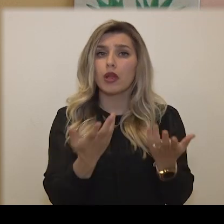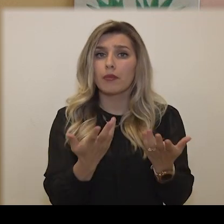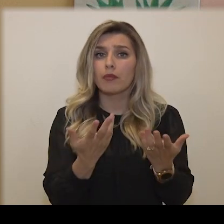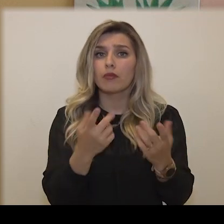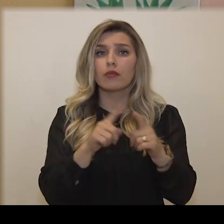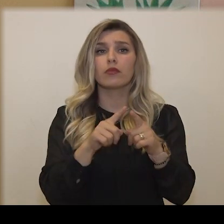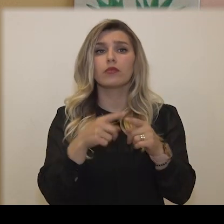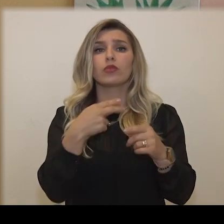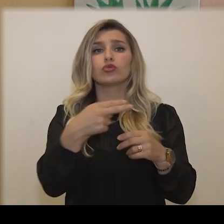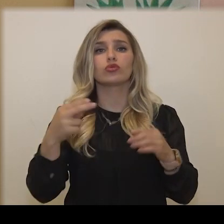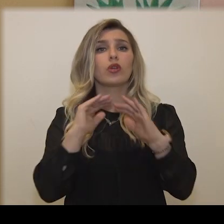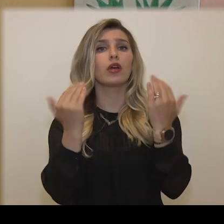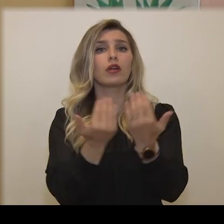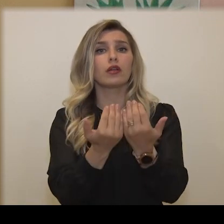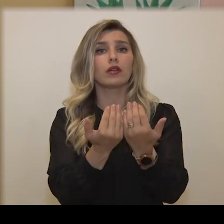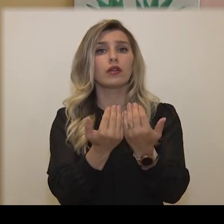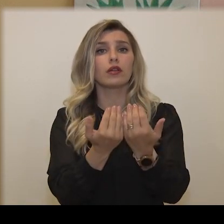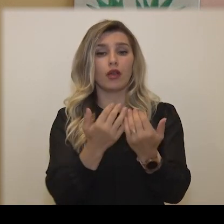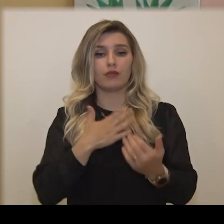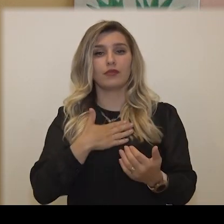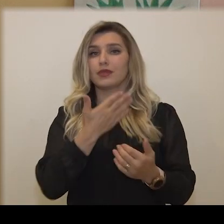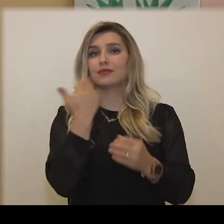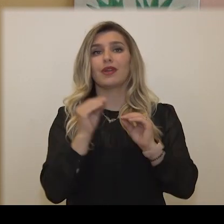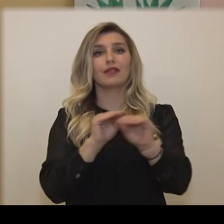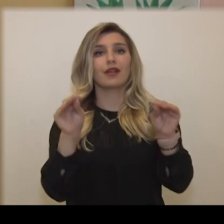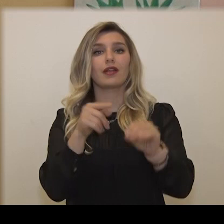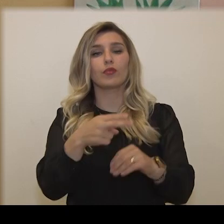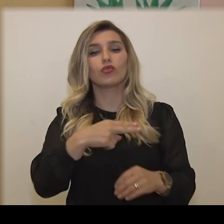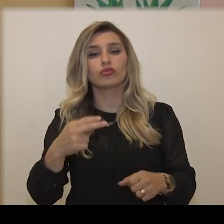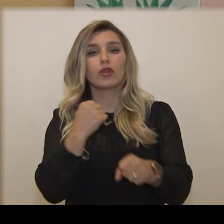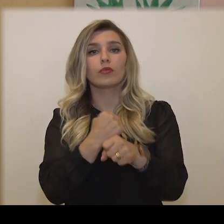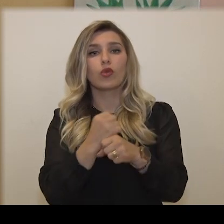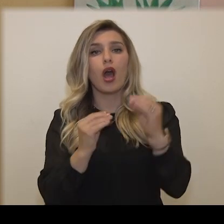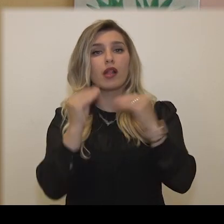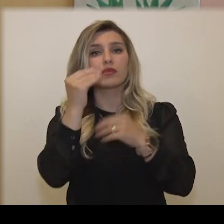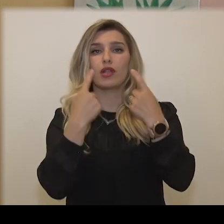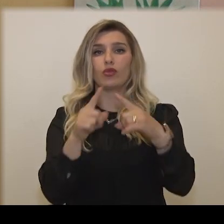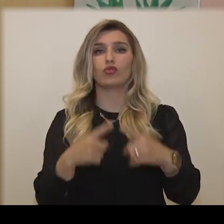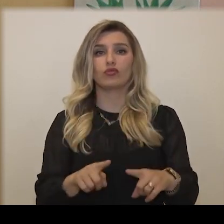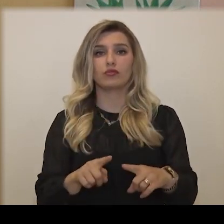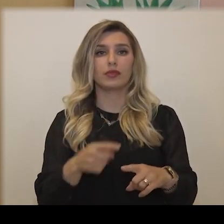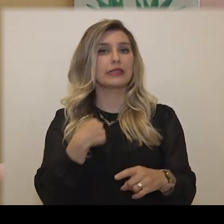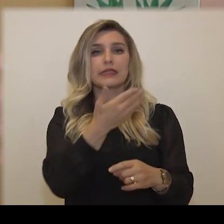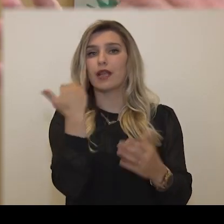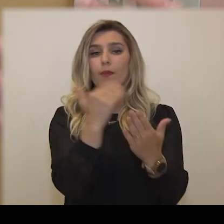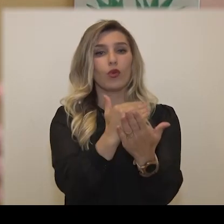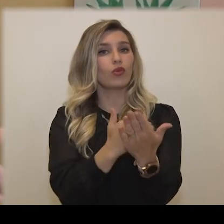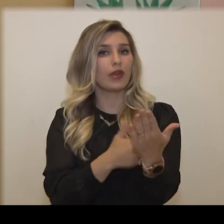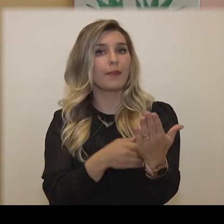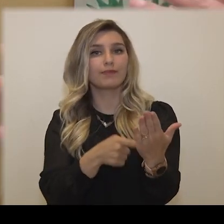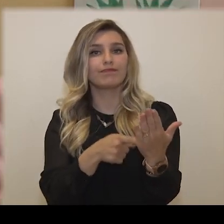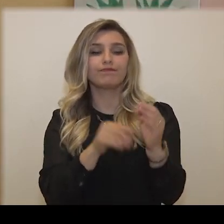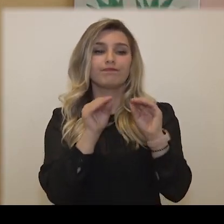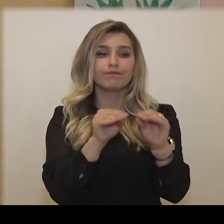në profesionet e administratës. Ne nuk i aftësojmë fëmijët për zhvillimin e programëve të ndryshmë të